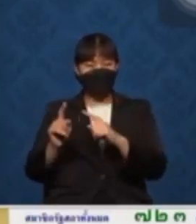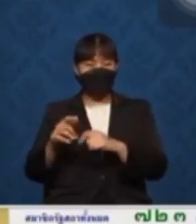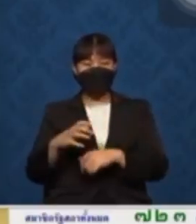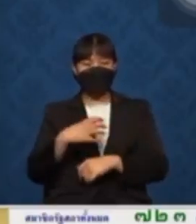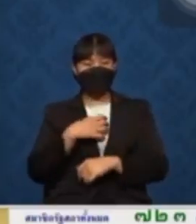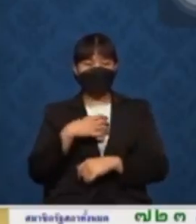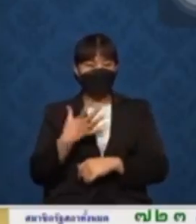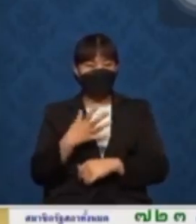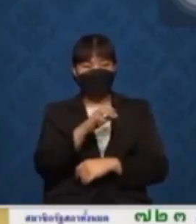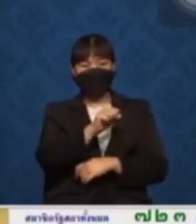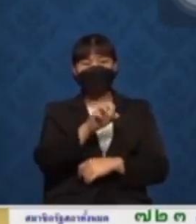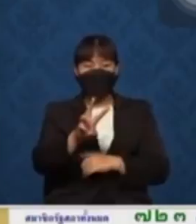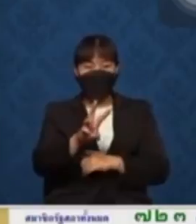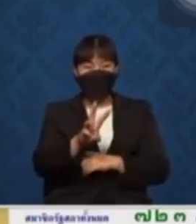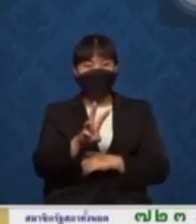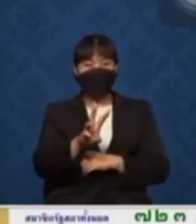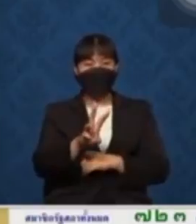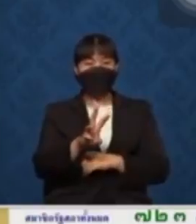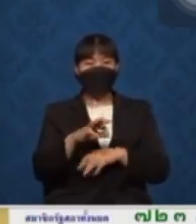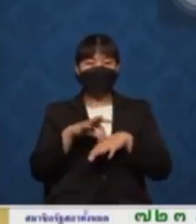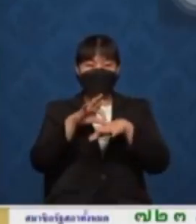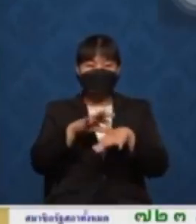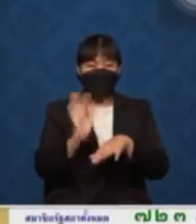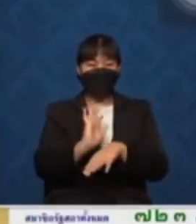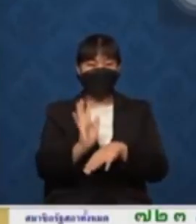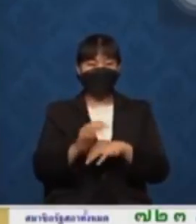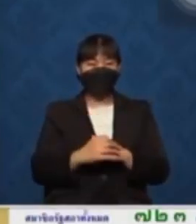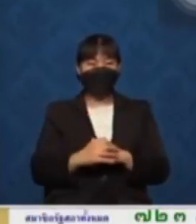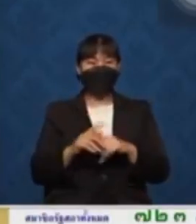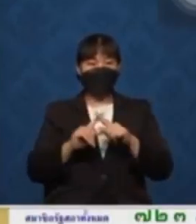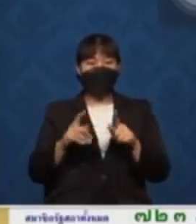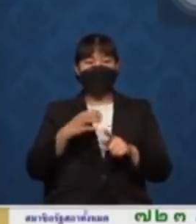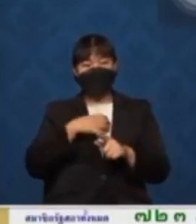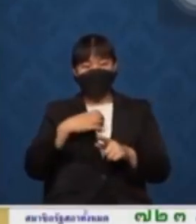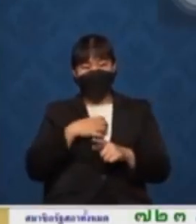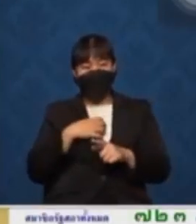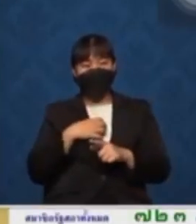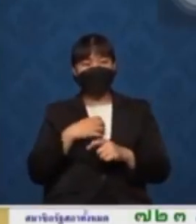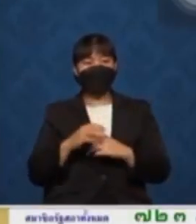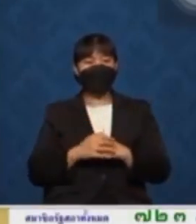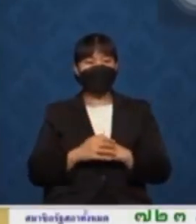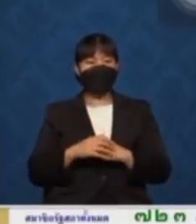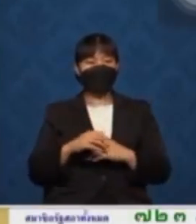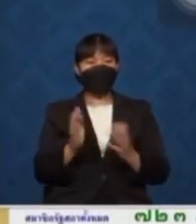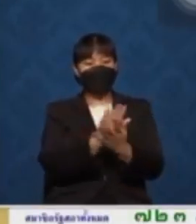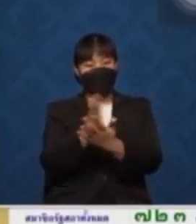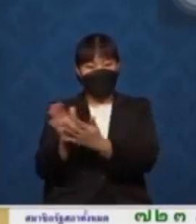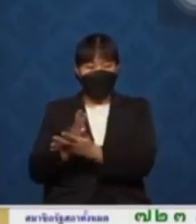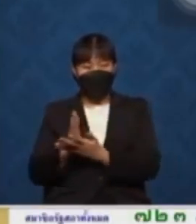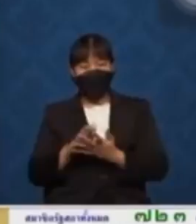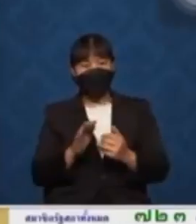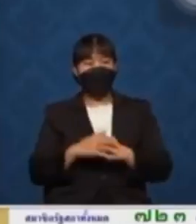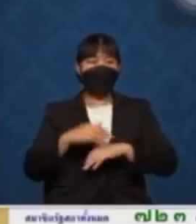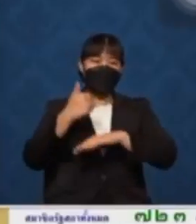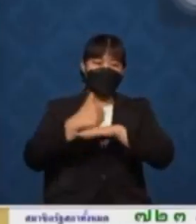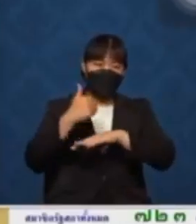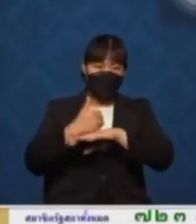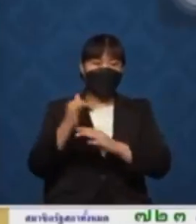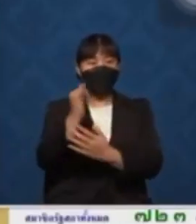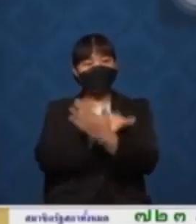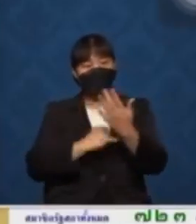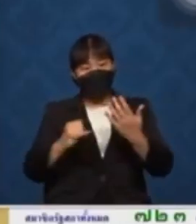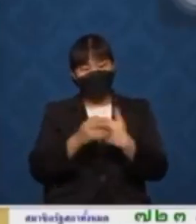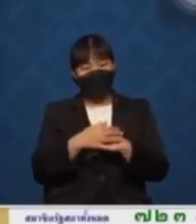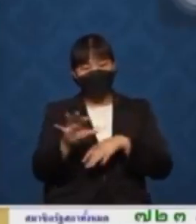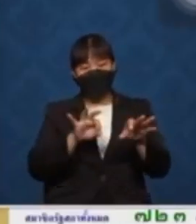ว.เพิ่มขึ้นอีก 1-2 คนมานั่งอยู่ในที่นี้แต่สิ่งที่เขาต้องการคือการกระจายอำนาจจากส่วนกลางไปสู่ท้องถิ่นให้เขามีผู้ว่าราชการจังหวัดที่สามารถเลือก